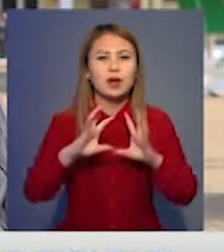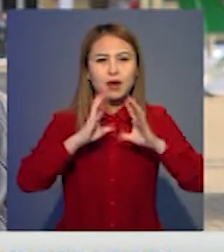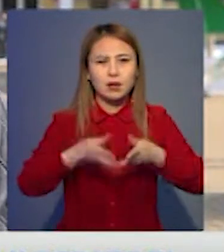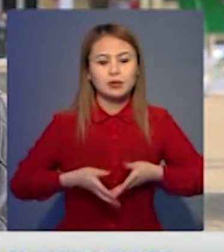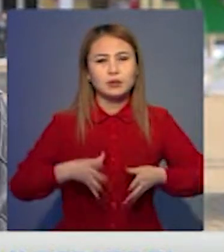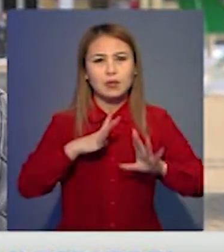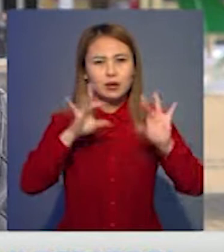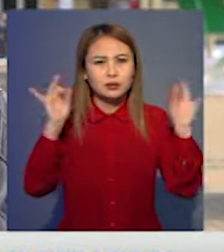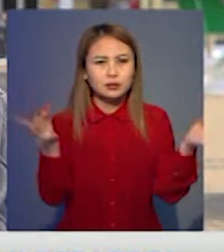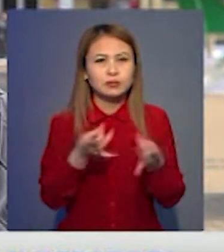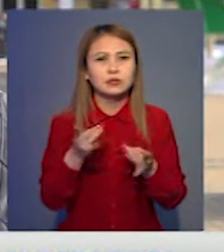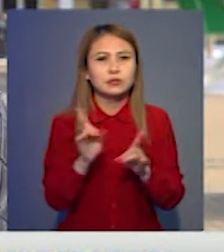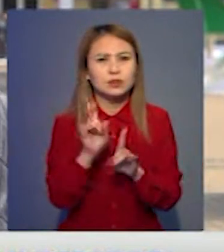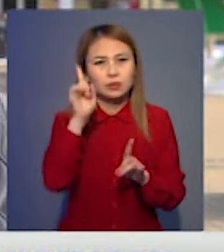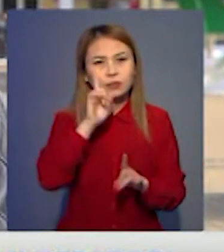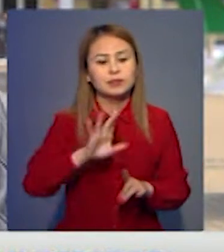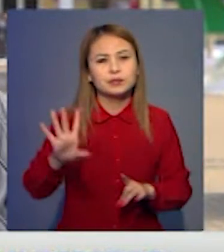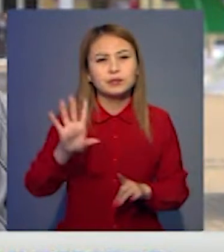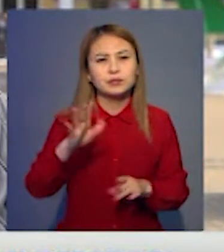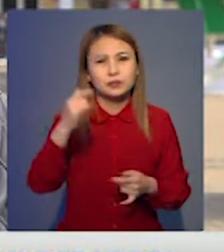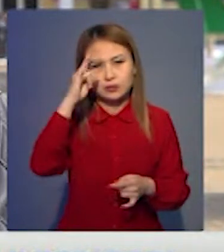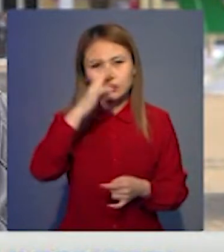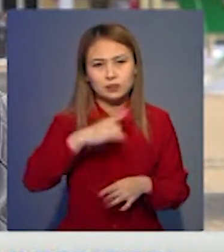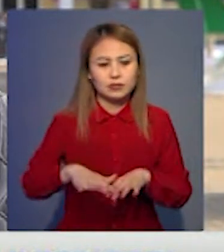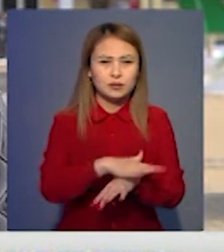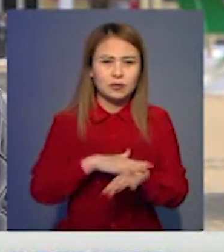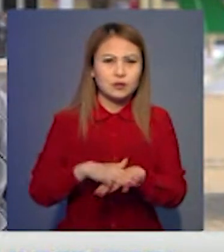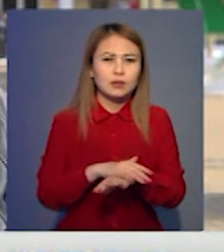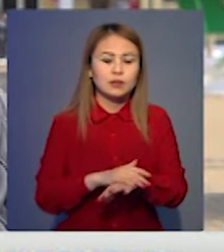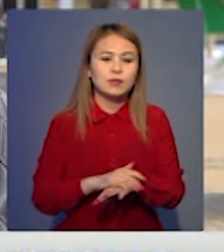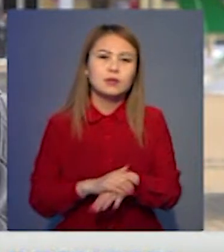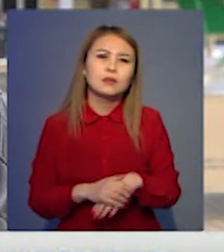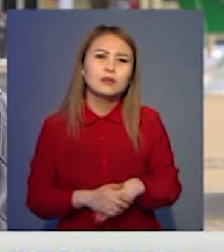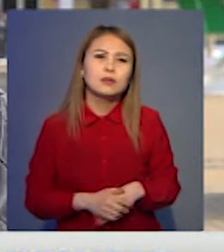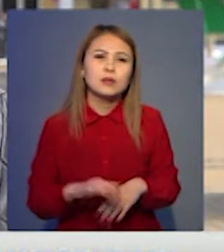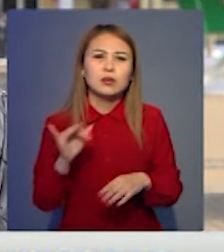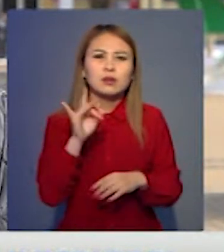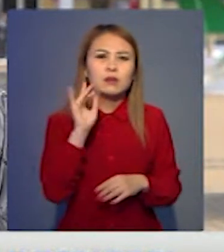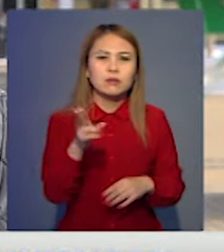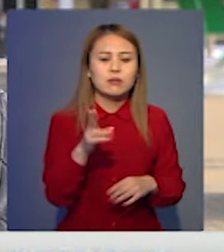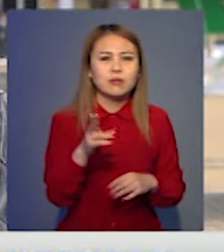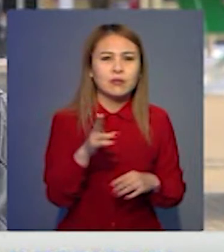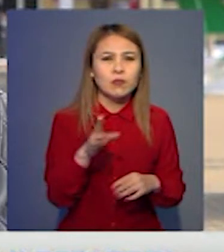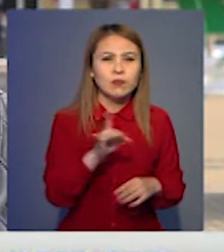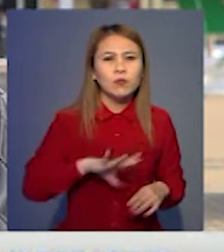деңгейге, халықаралық деңгейге дейін таныта білуі қазақ елін, соның ішінде Қазақстан